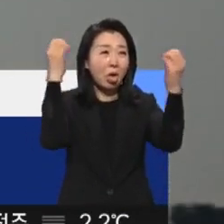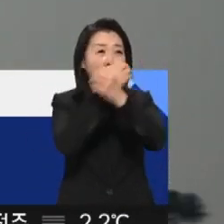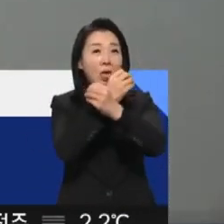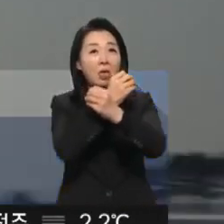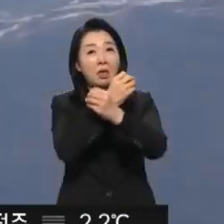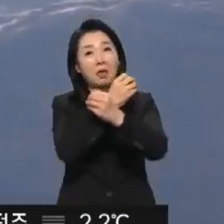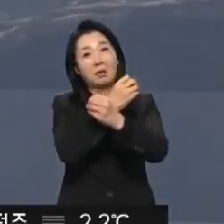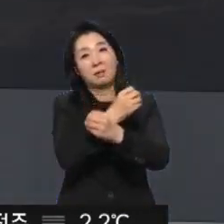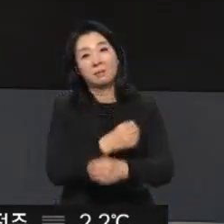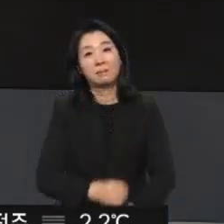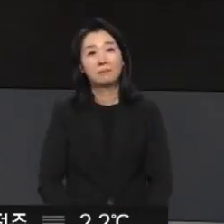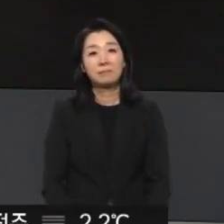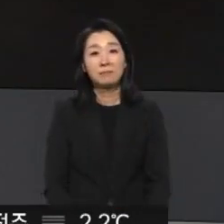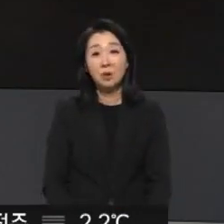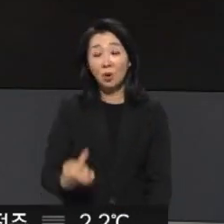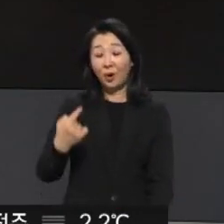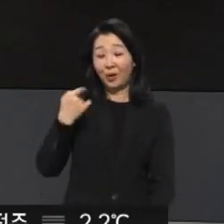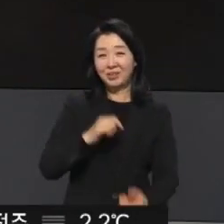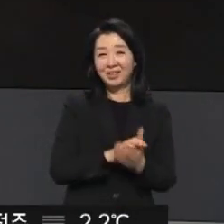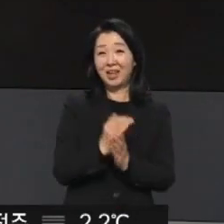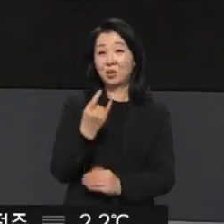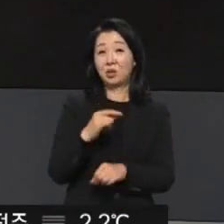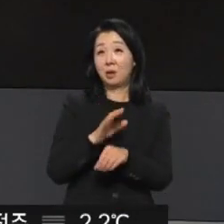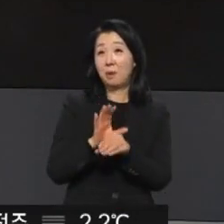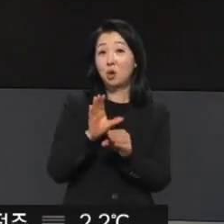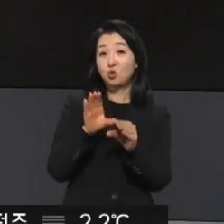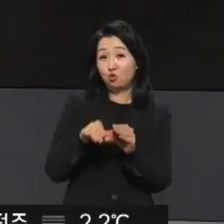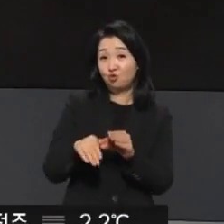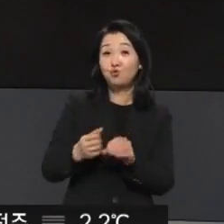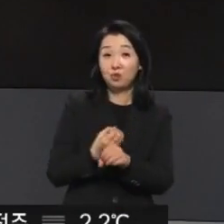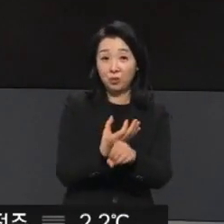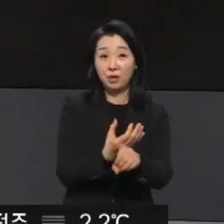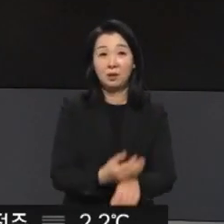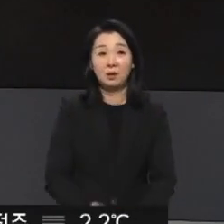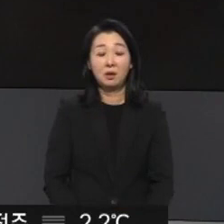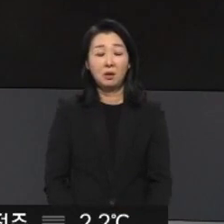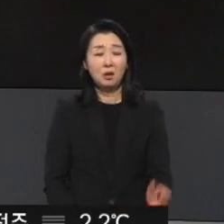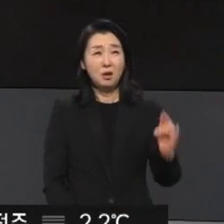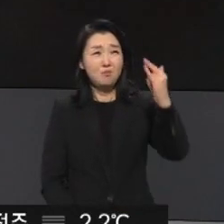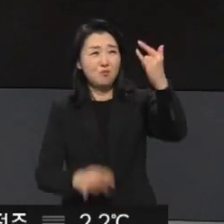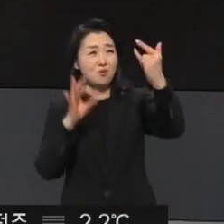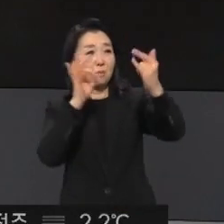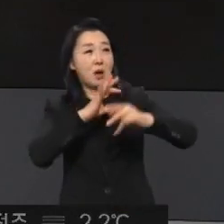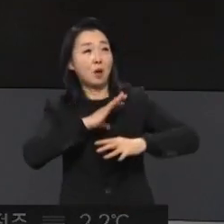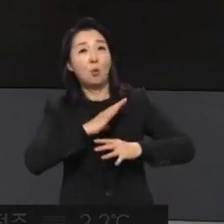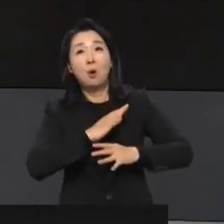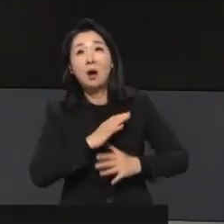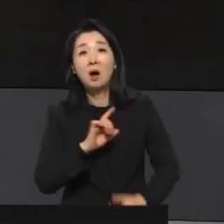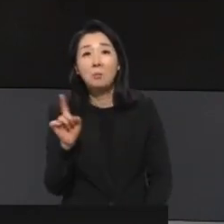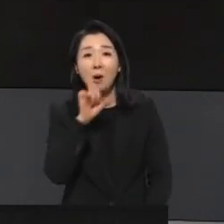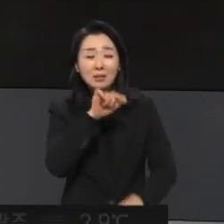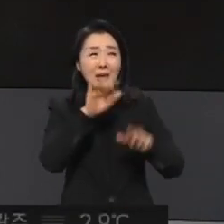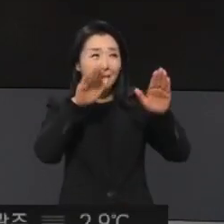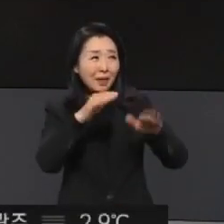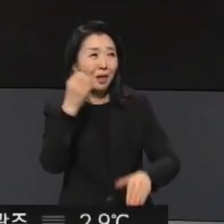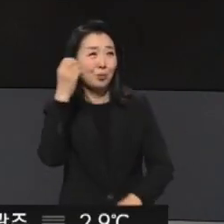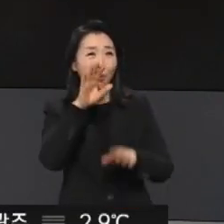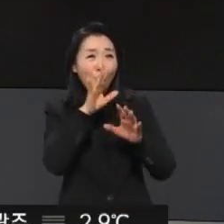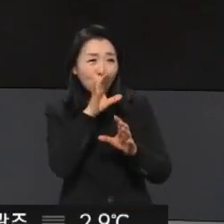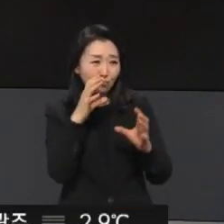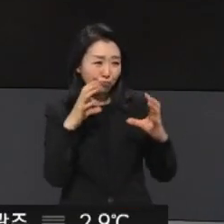겁니다. 네, 어제 다정의 방송 중에 전해드렸지만요. 무인기 보고 놀란 가슴, 새떼에 이어